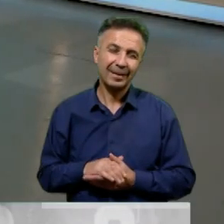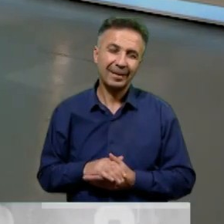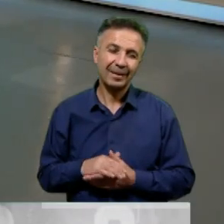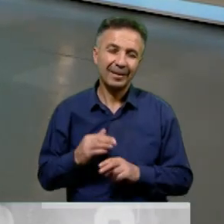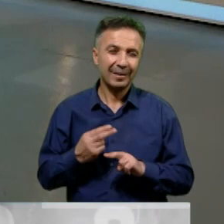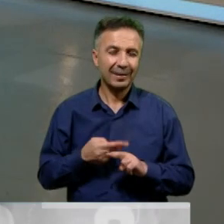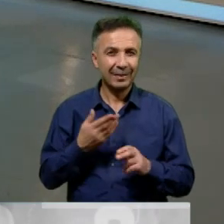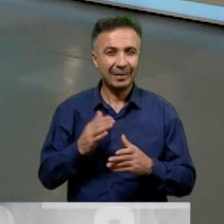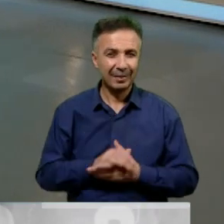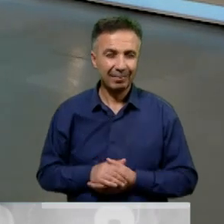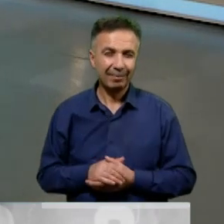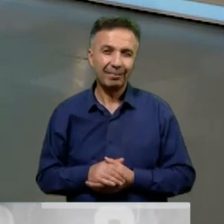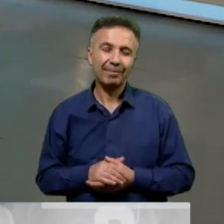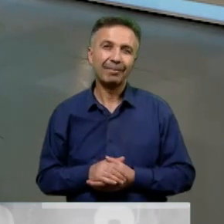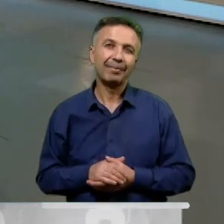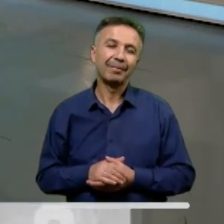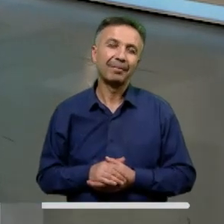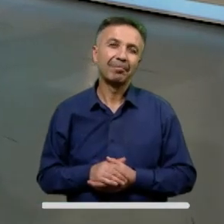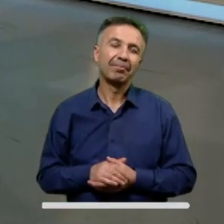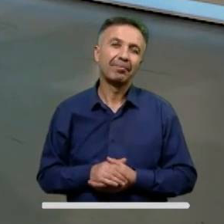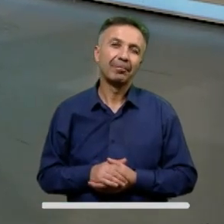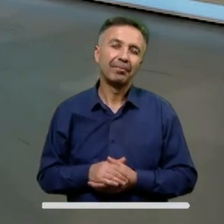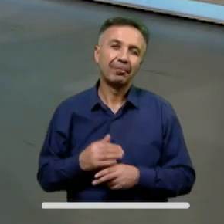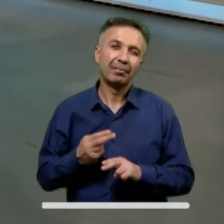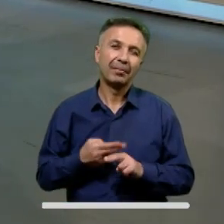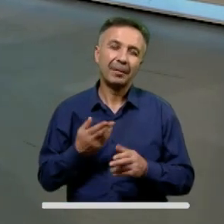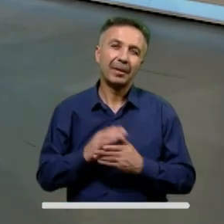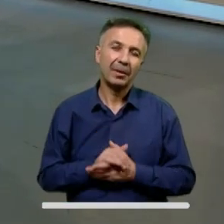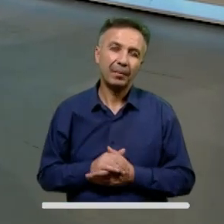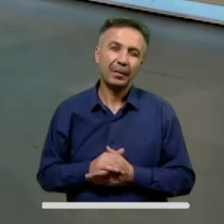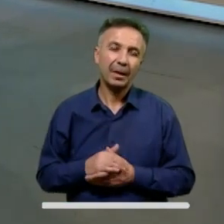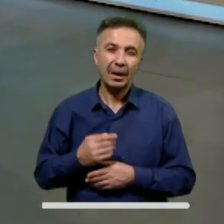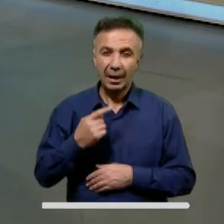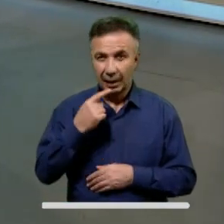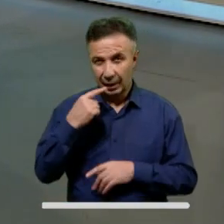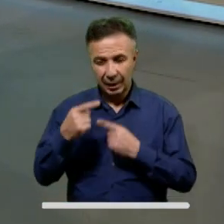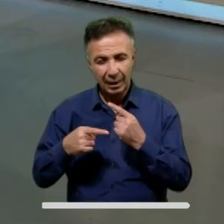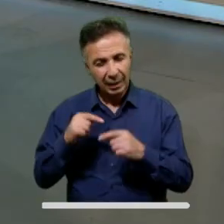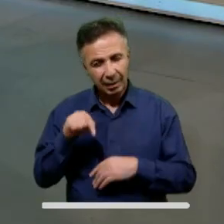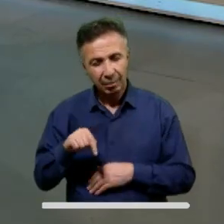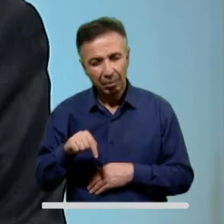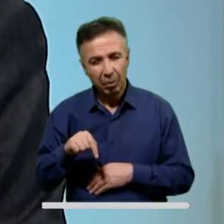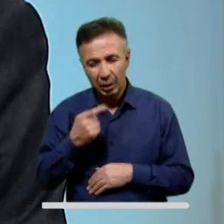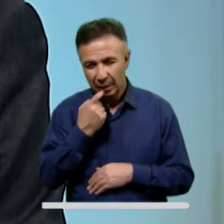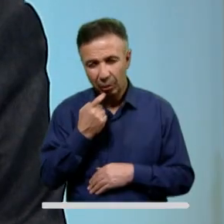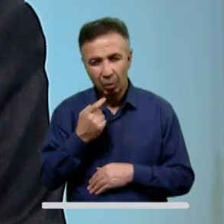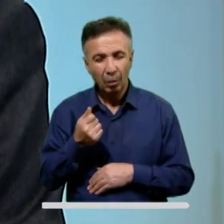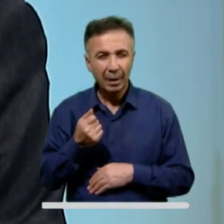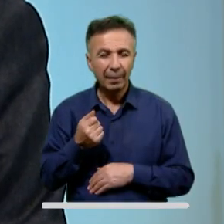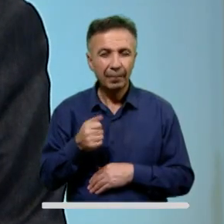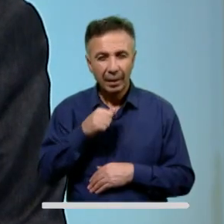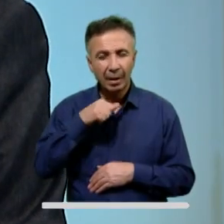diyorum. Ha, tamam. O zaman mesela seneye gidebilecek durumdasınız. Bu sene bu parayı hacca gitmeyeyim